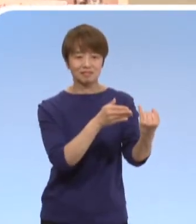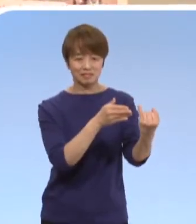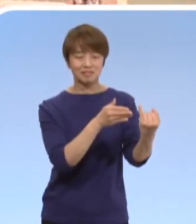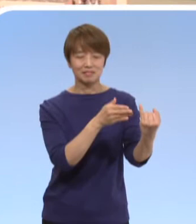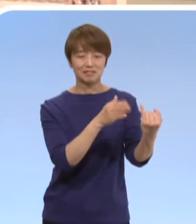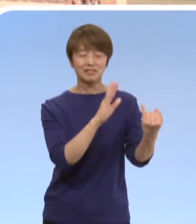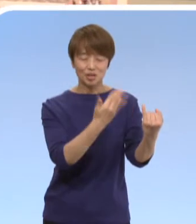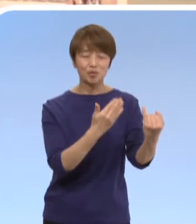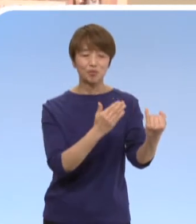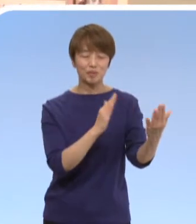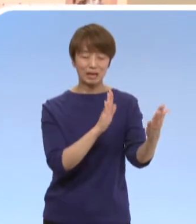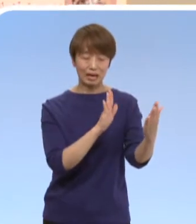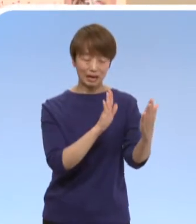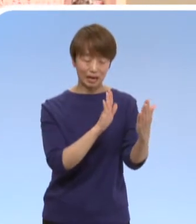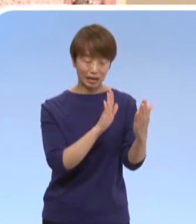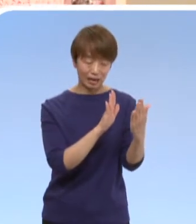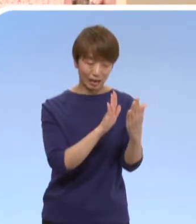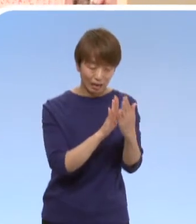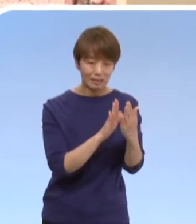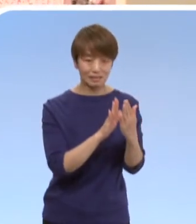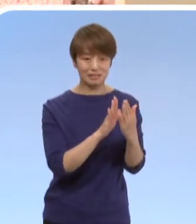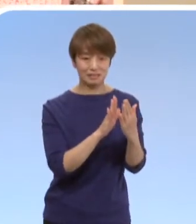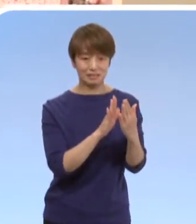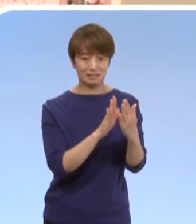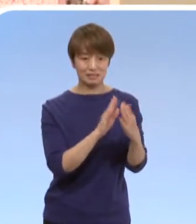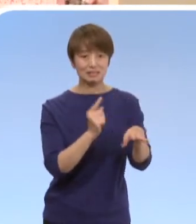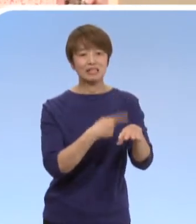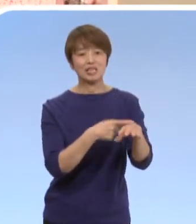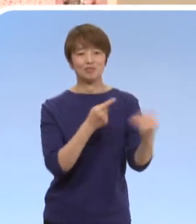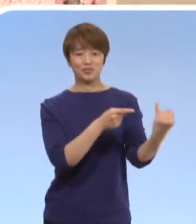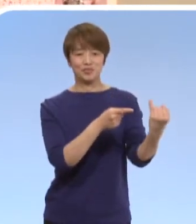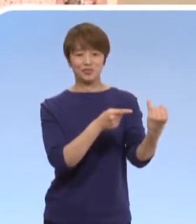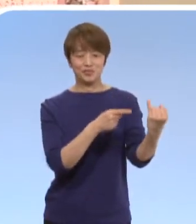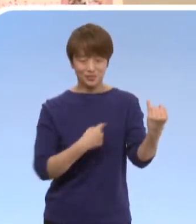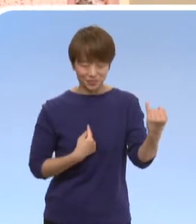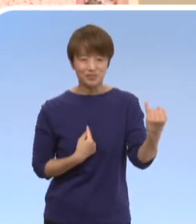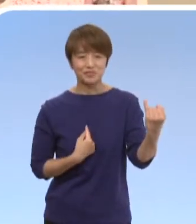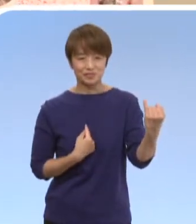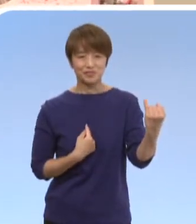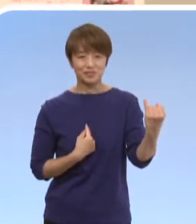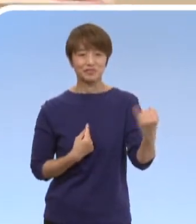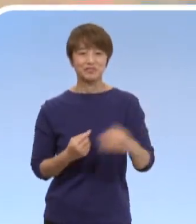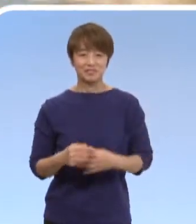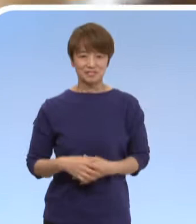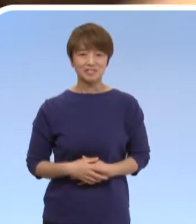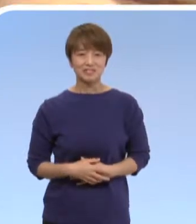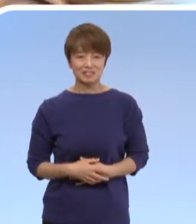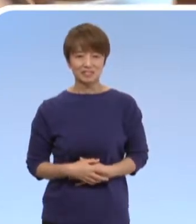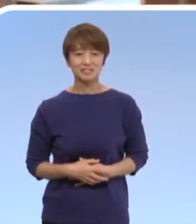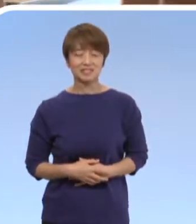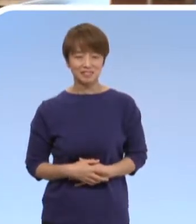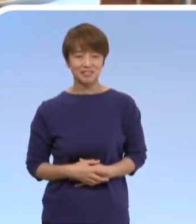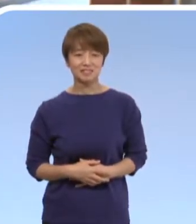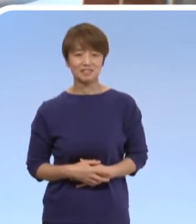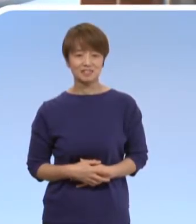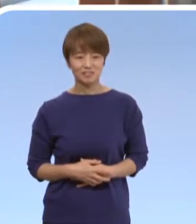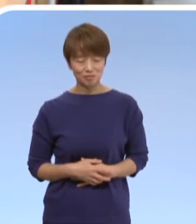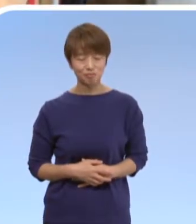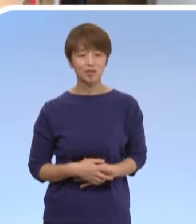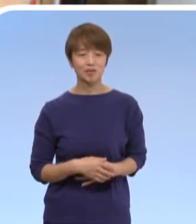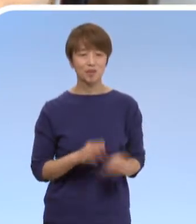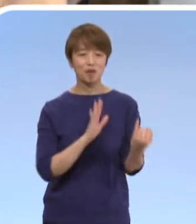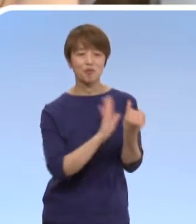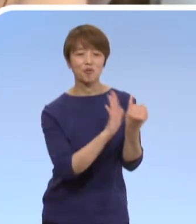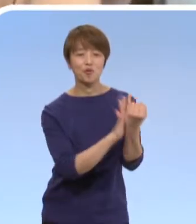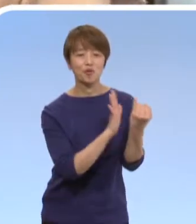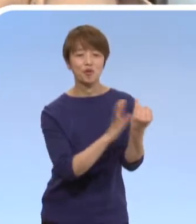るの1ページいるんですけども、 はいはいはい、 いつも最後の本当の印刷する日にしか間に合わなくて ギリギリなんですね。 ギリギリのところが